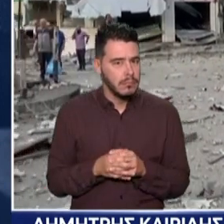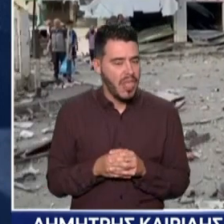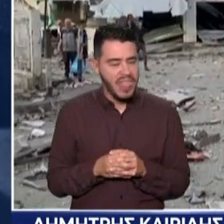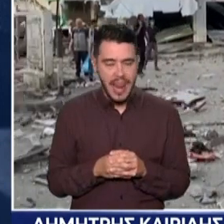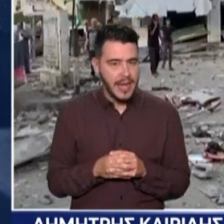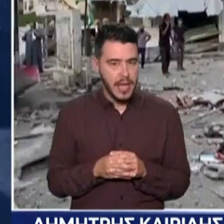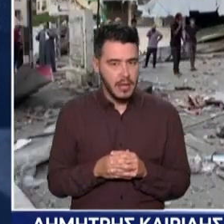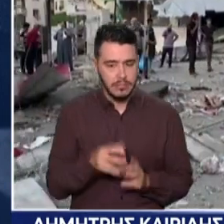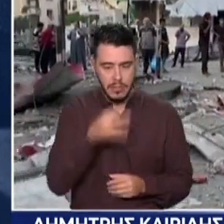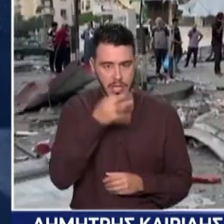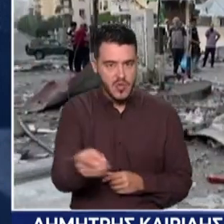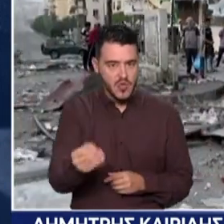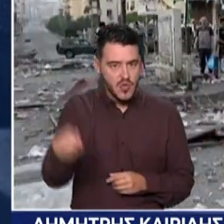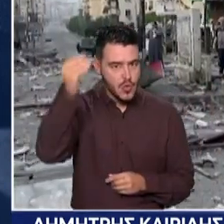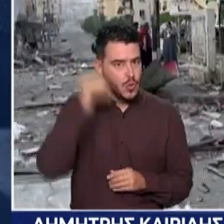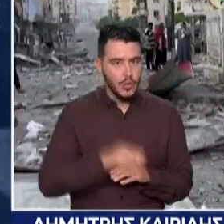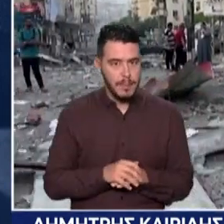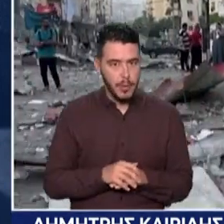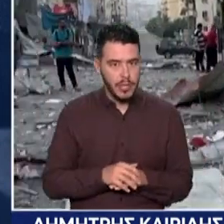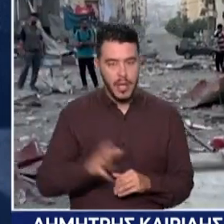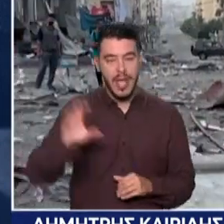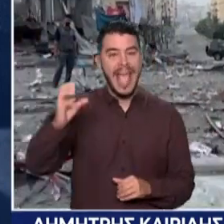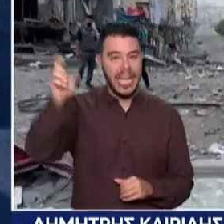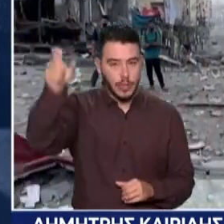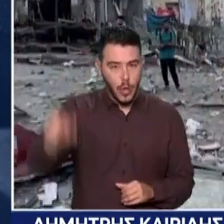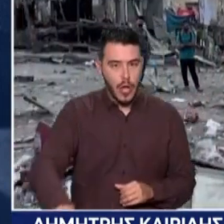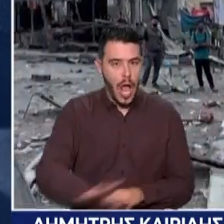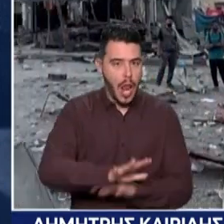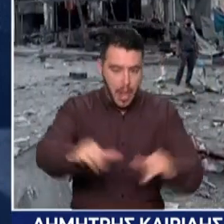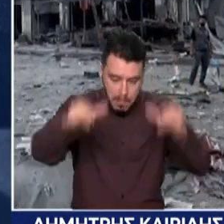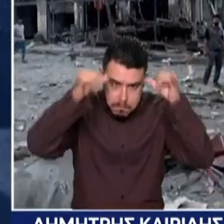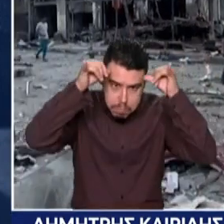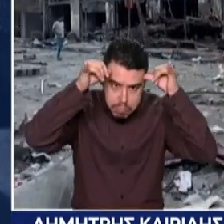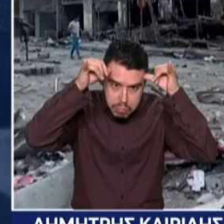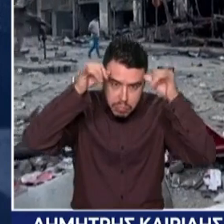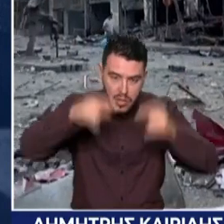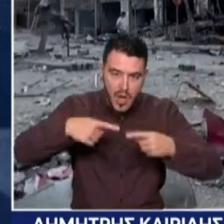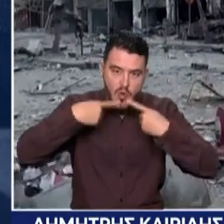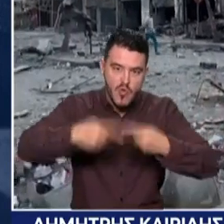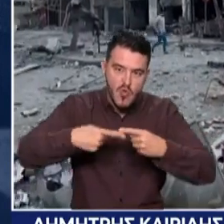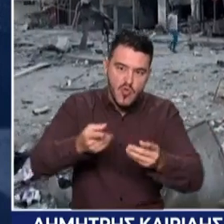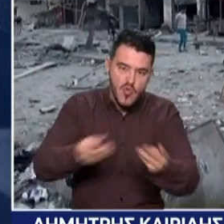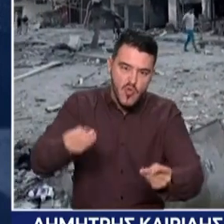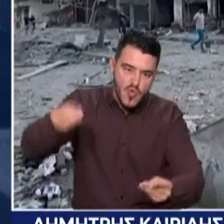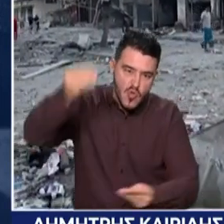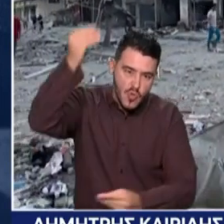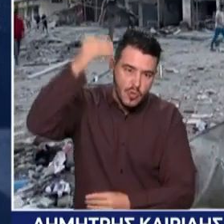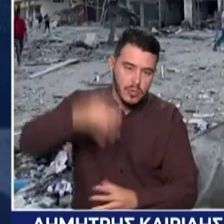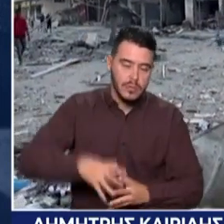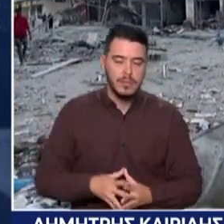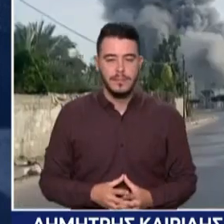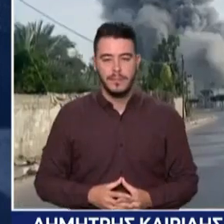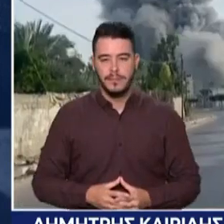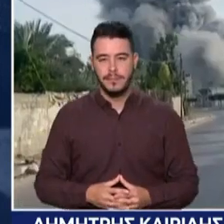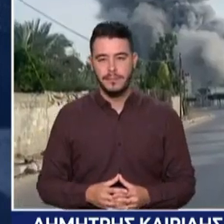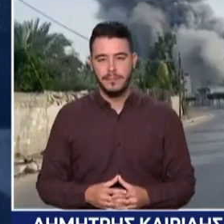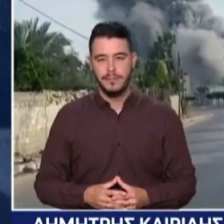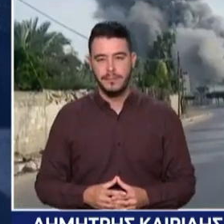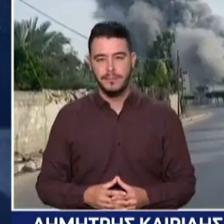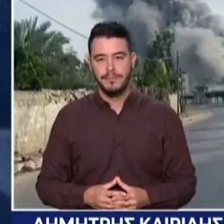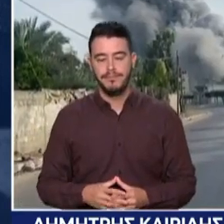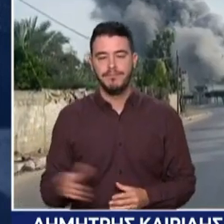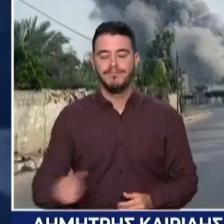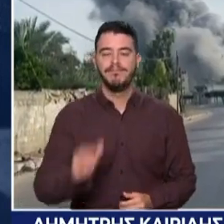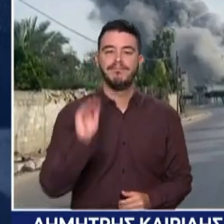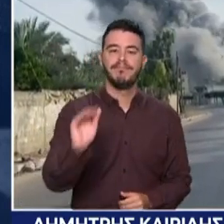προσχήματα μετά από. Ο Ερντογάν θέλει να είναι ο πατέρας. Άρα έτσι πρέπει να μιλήσει πολύ σκληρά. Φοβόμαστε, εκτιμούμε,